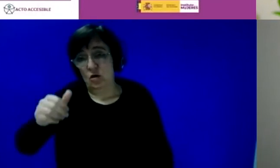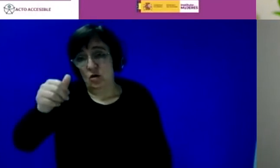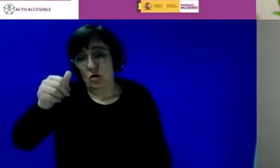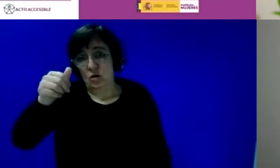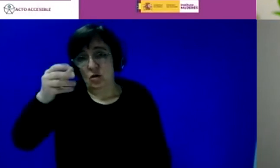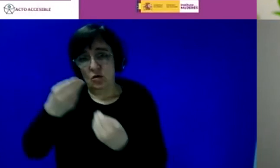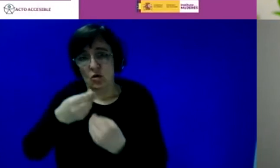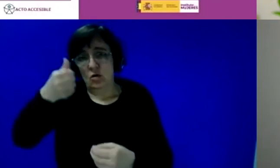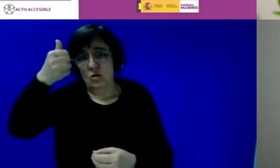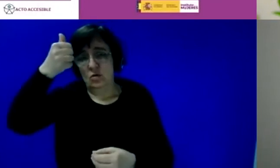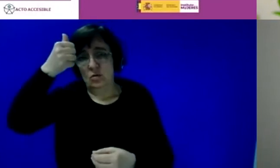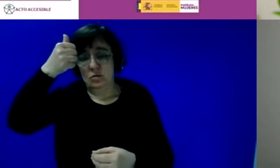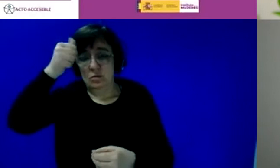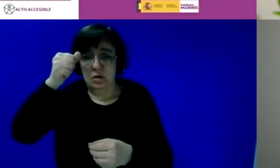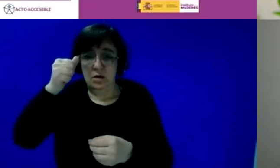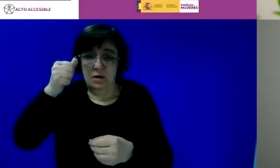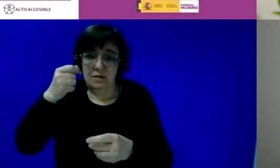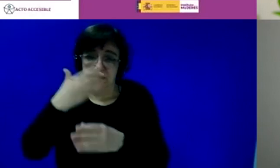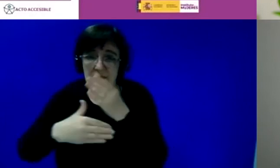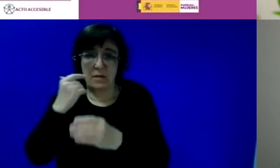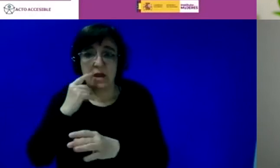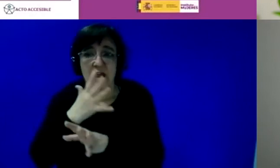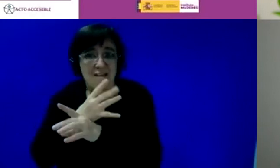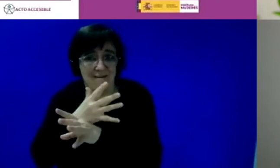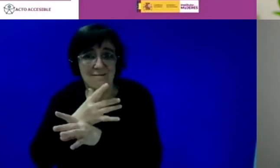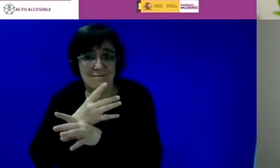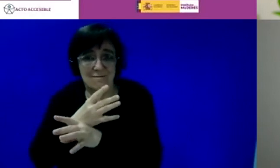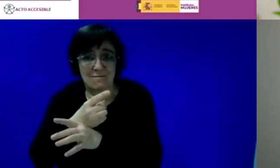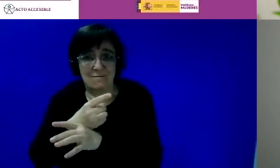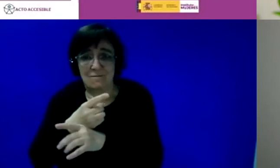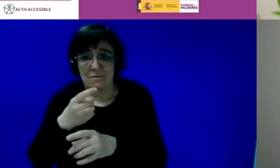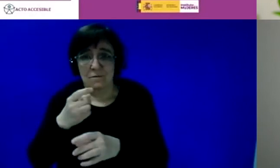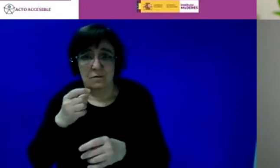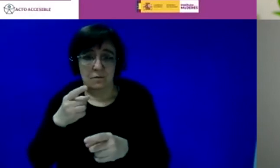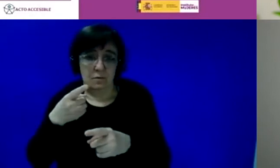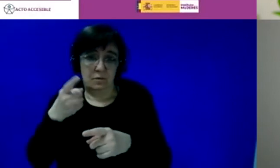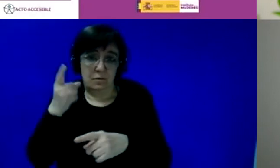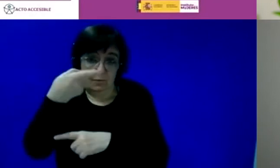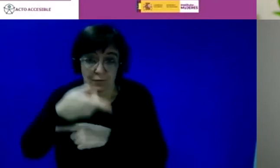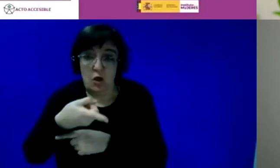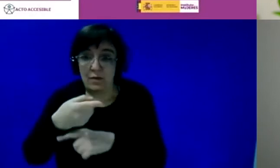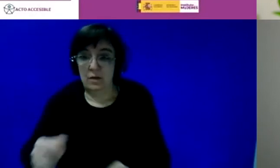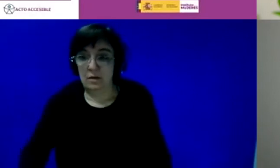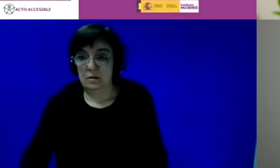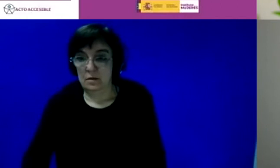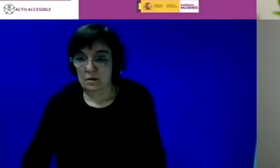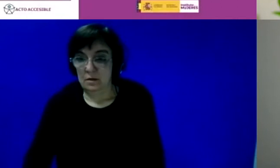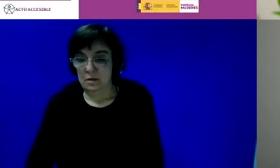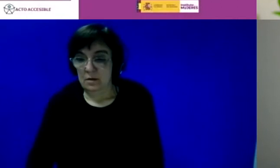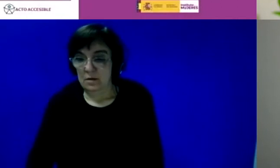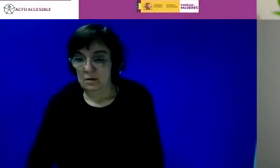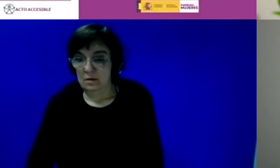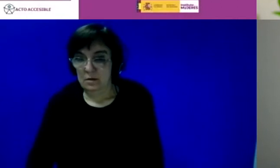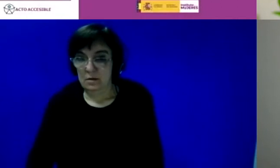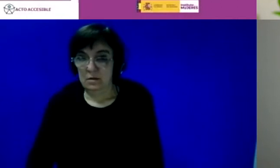організації дуже важкі хворі діти з супутніми видами інвалідності. Her